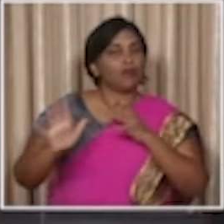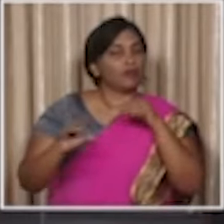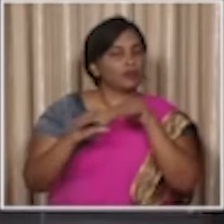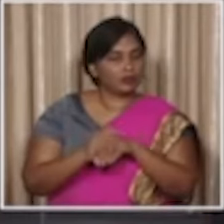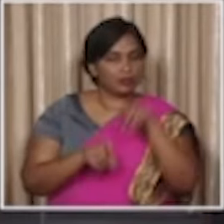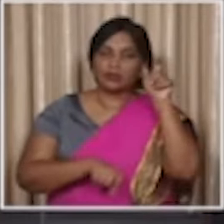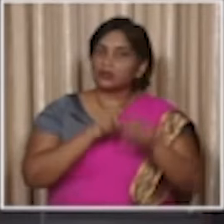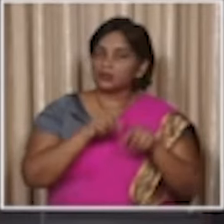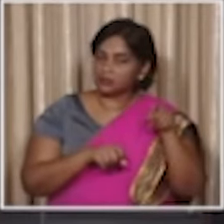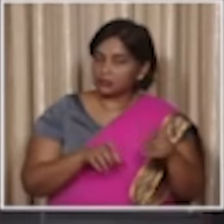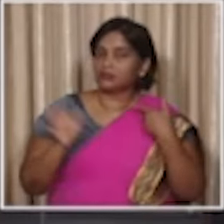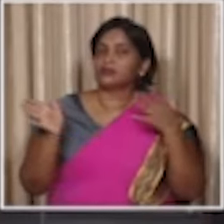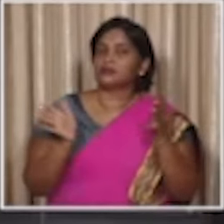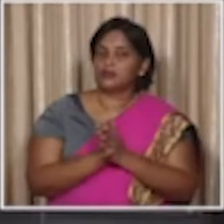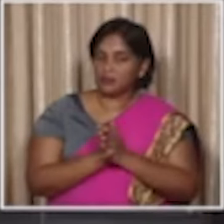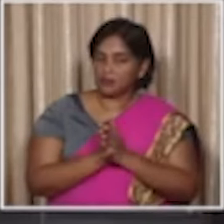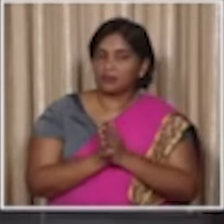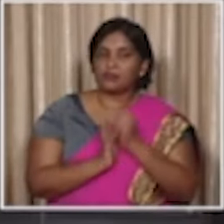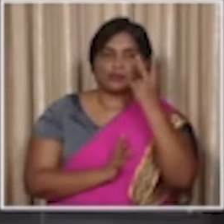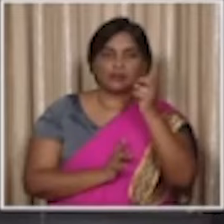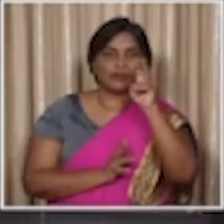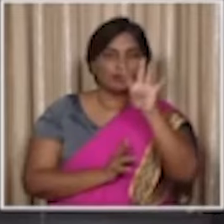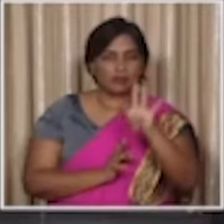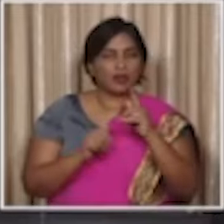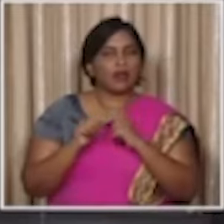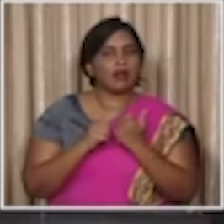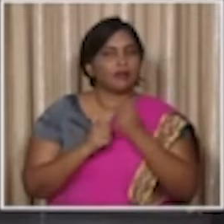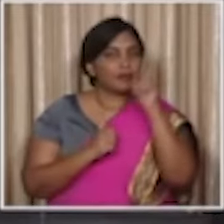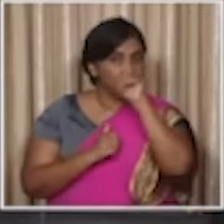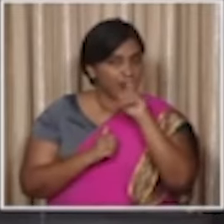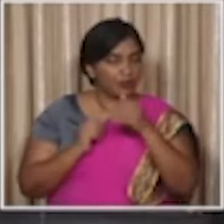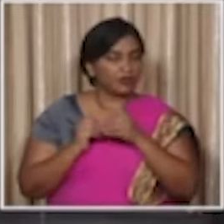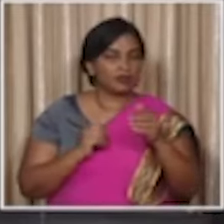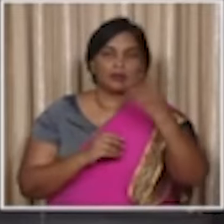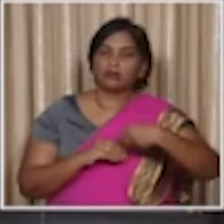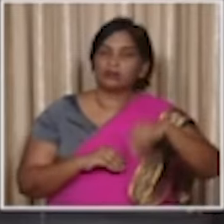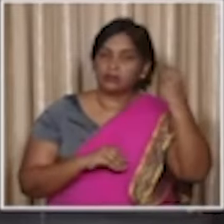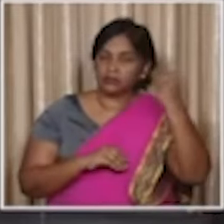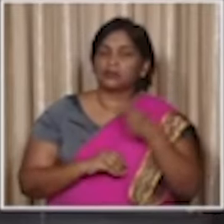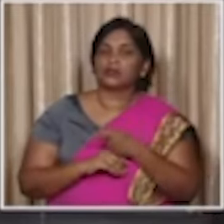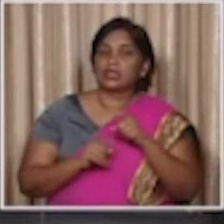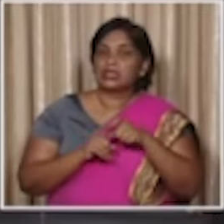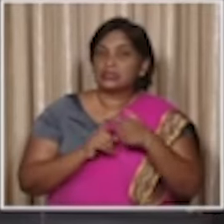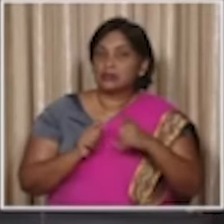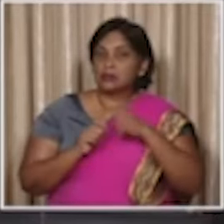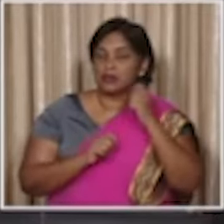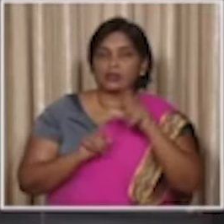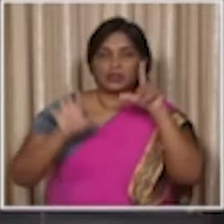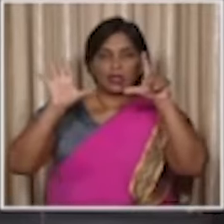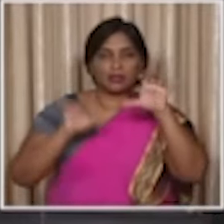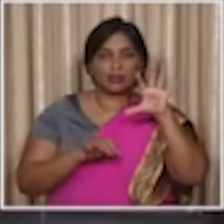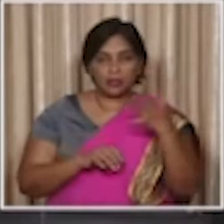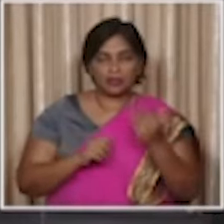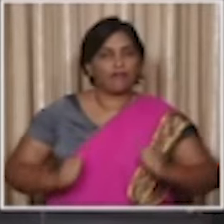ලේකනවල ඉන්න කණ්ඩායමත් ඇතුළත්ව 2024 අප්‍රේල් මාසයේ ඉඳලා වැඩි කරපු දීමනාව ආබාධිත දීමනාව